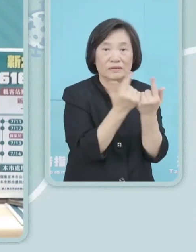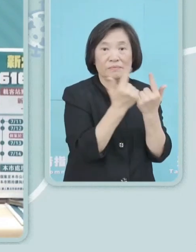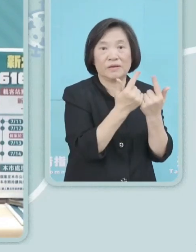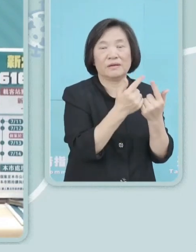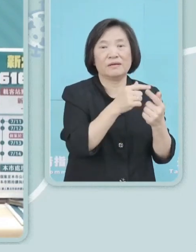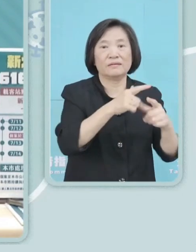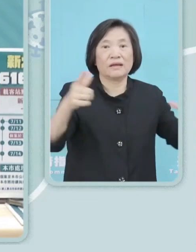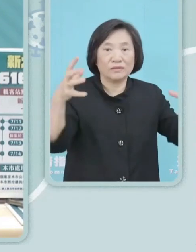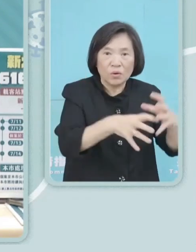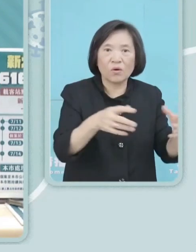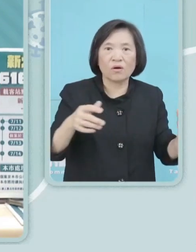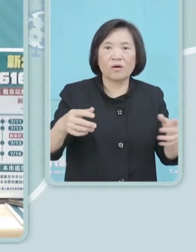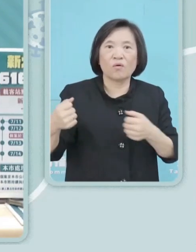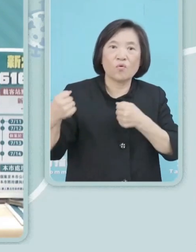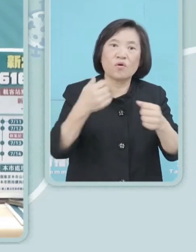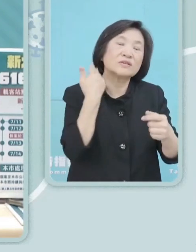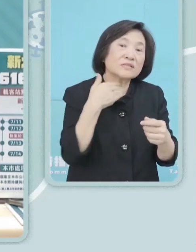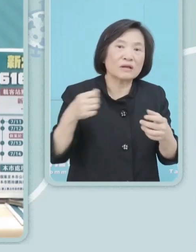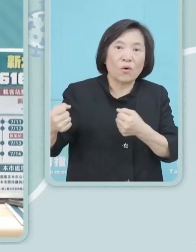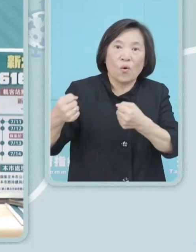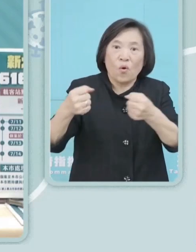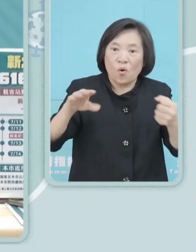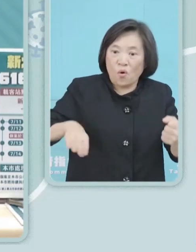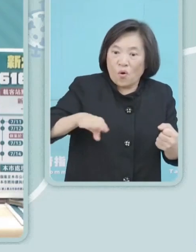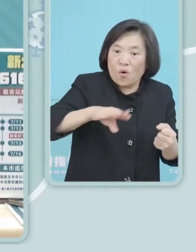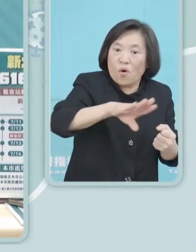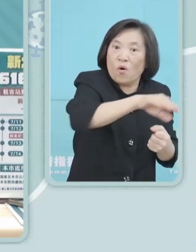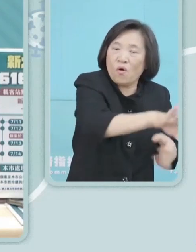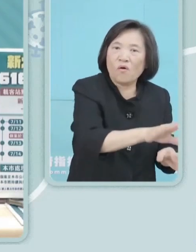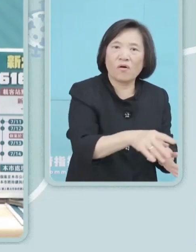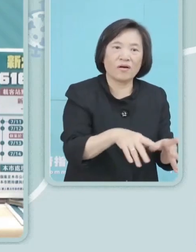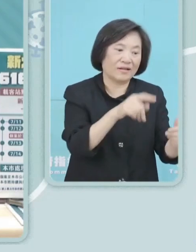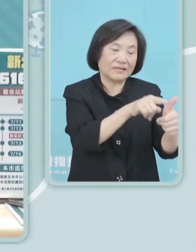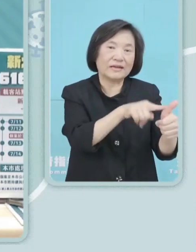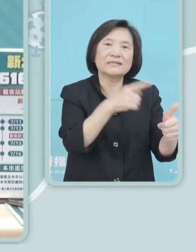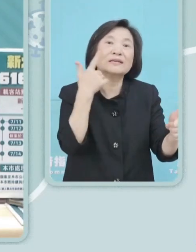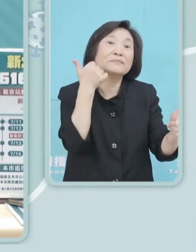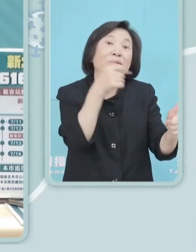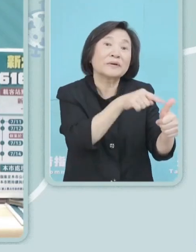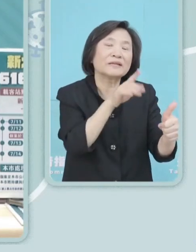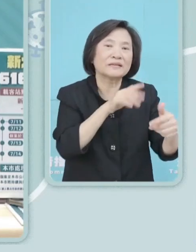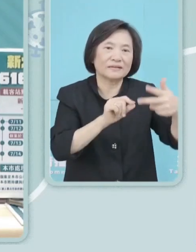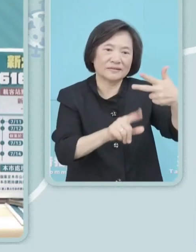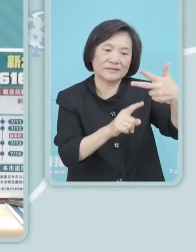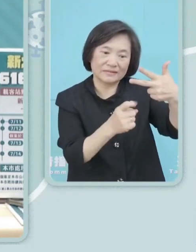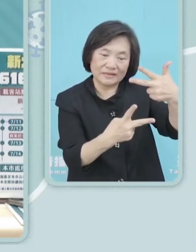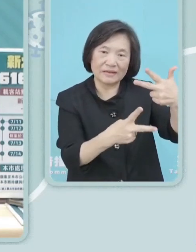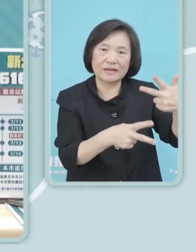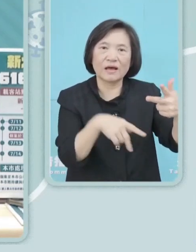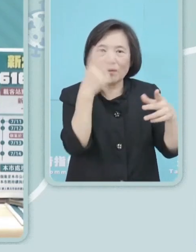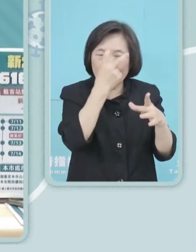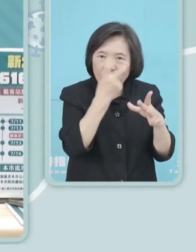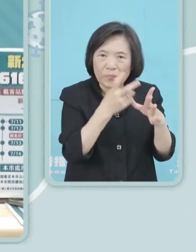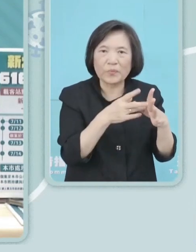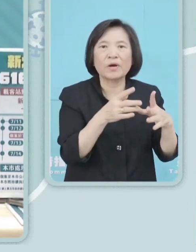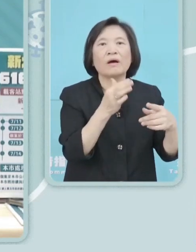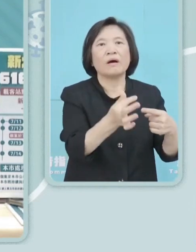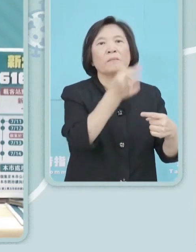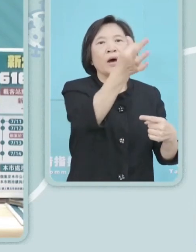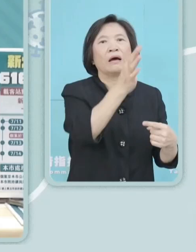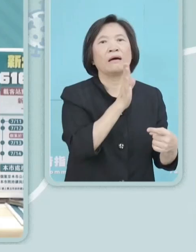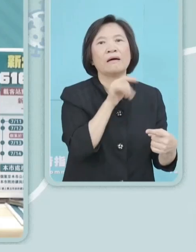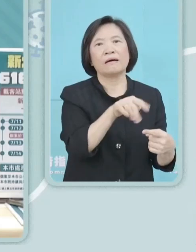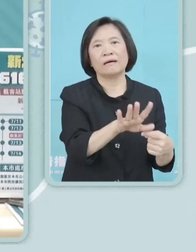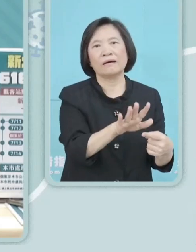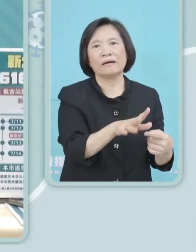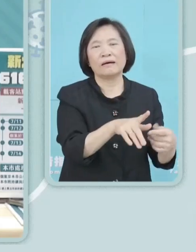台北市的大同区、士林区。那但是这个爸爸他是7月12号他的 PCR 阳性也是确诊。